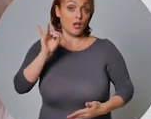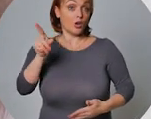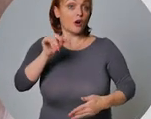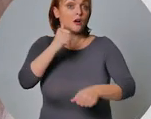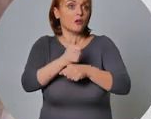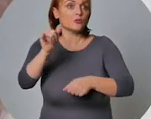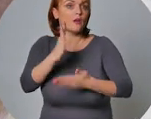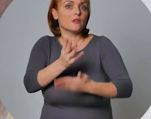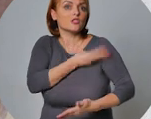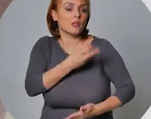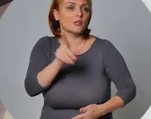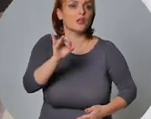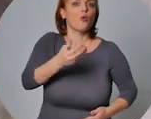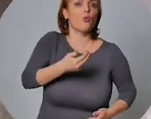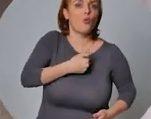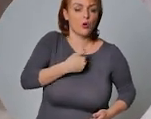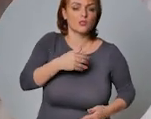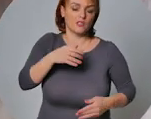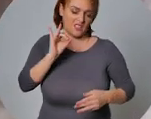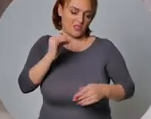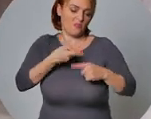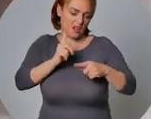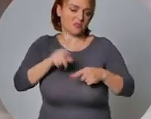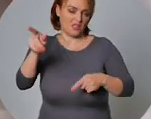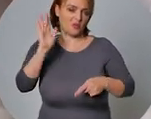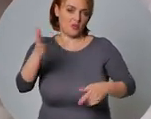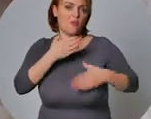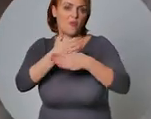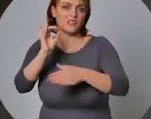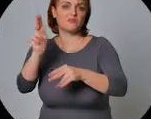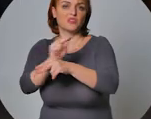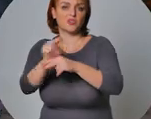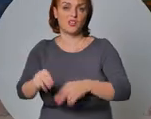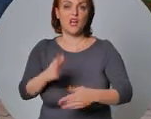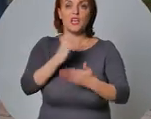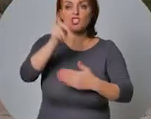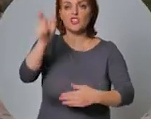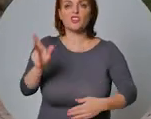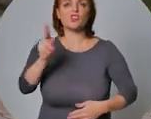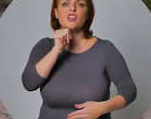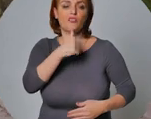genul ăsta. Tu vrei. O zis că unul în două picioare nu faci așa.